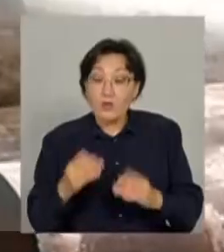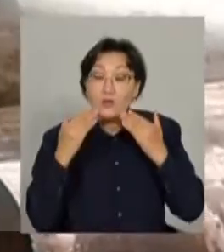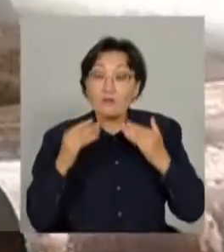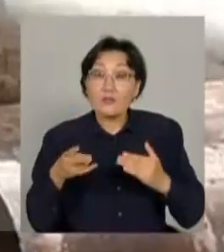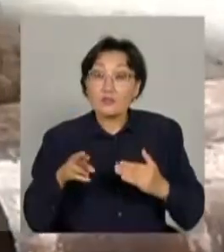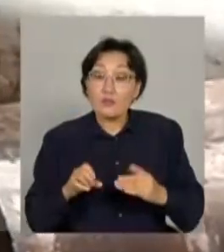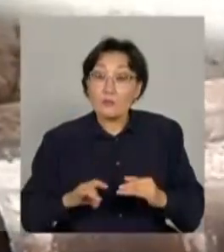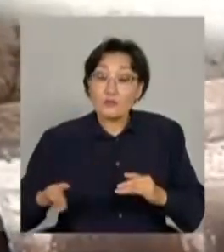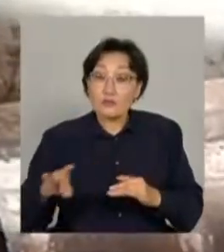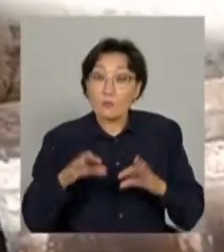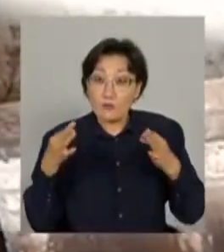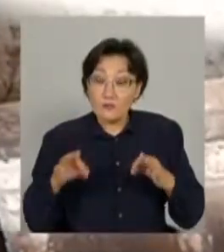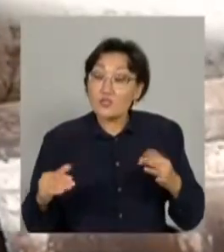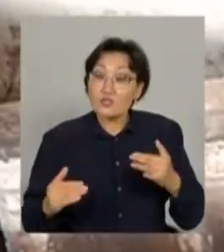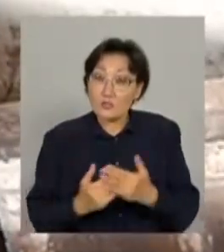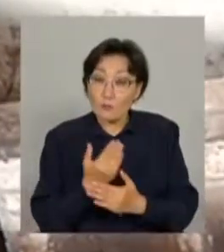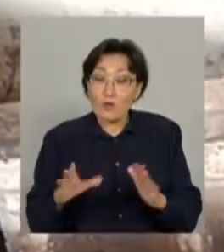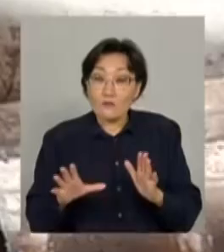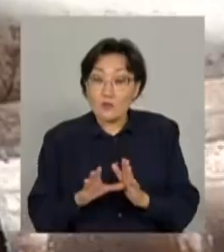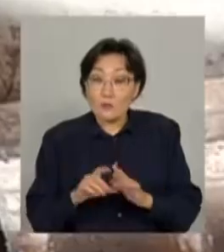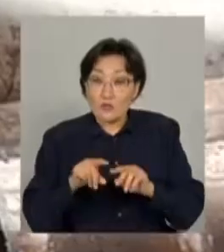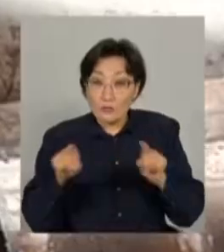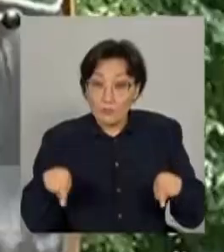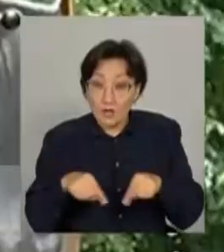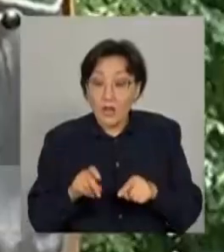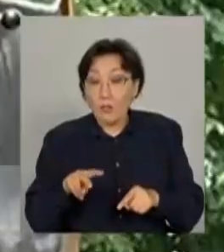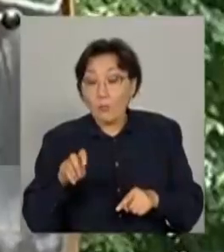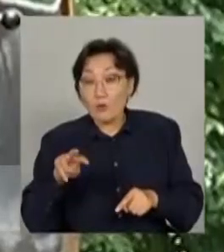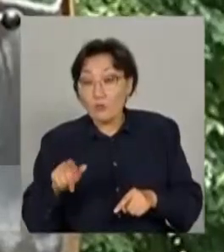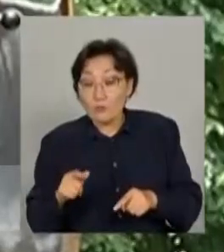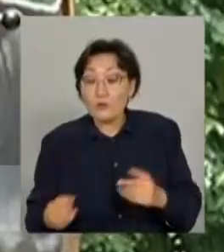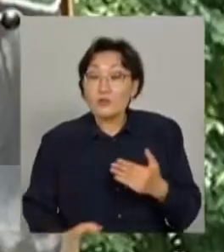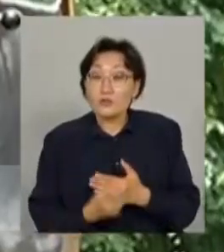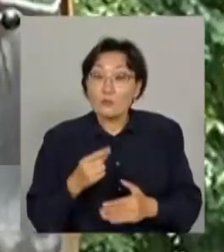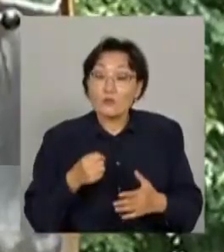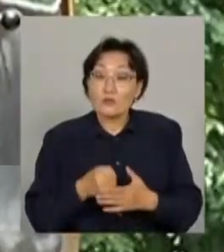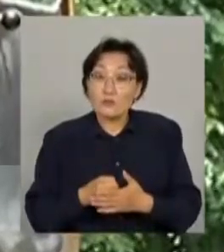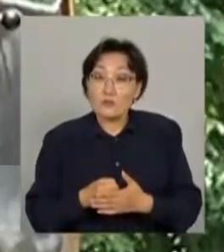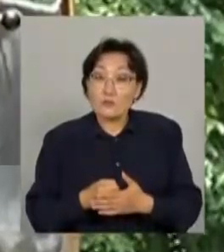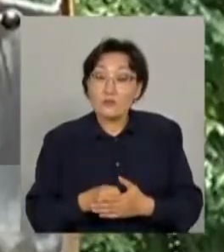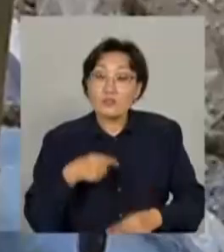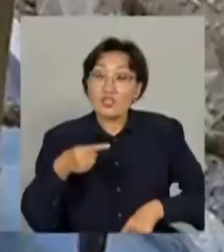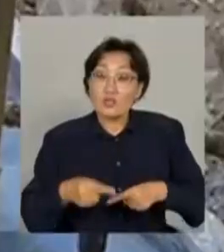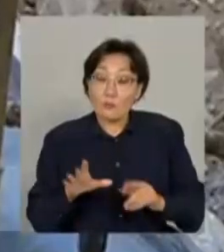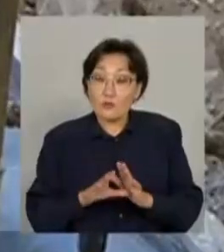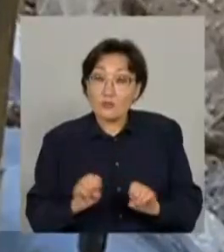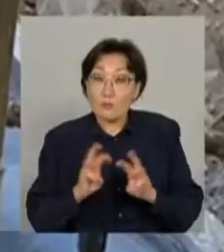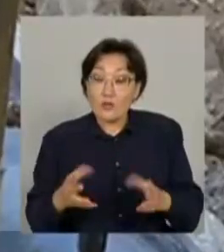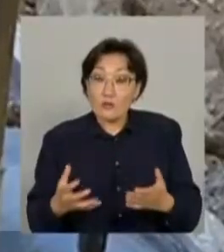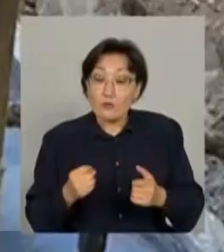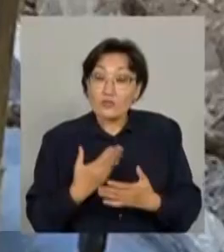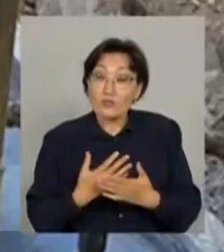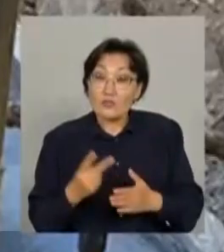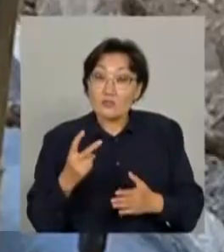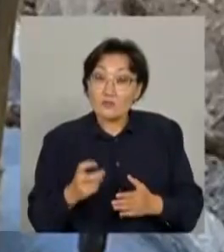конце июля в районе запустят новую электроподстанцию «Алмагуль». С ее появлением доступ к бесперебойной электроэнергии получат